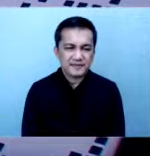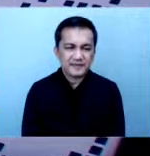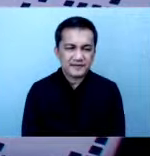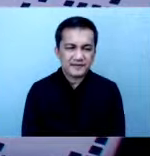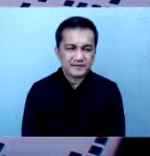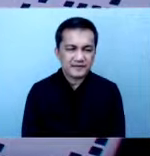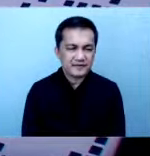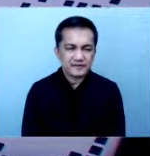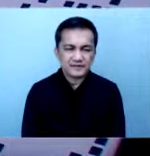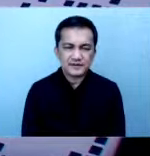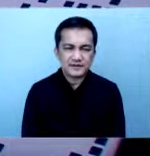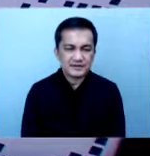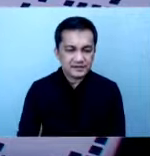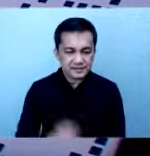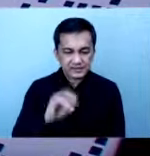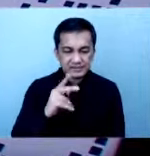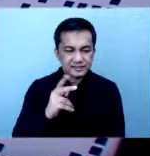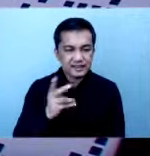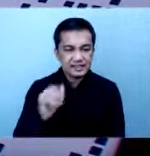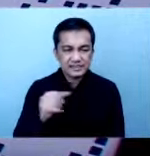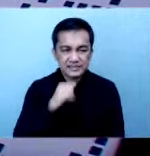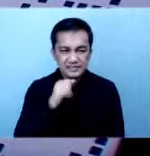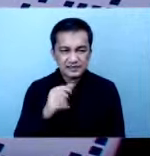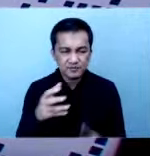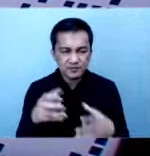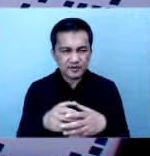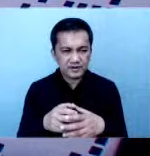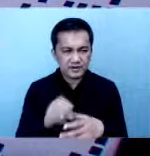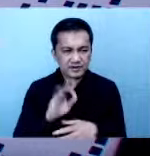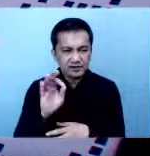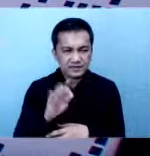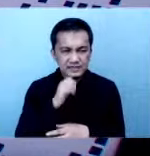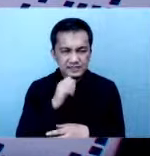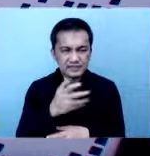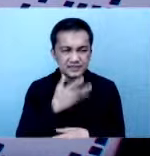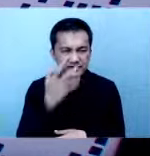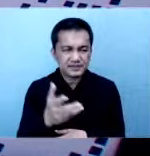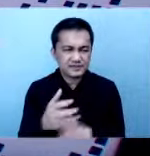hindi buong Biyernes niya sa Ride Tayo Dyan na hindi tumitili. Kahit hindi siya nakasakay